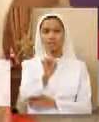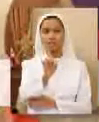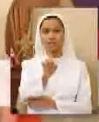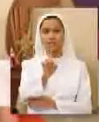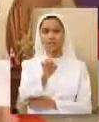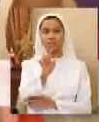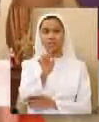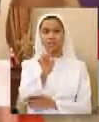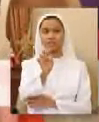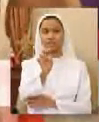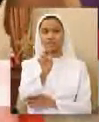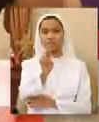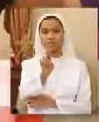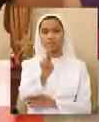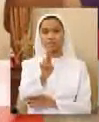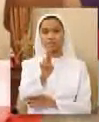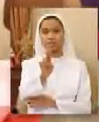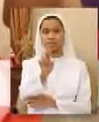Again.